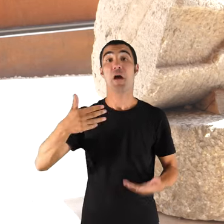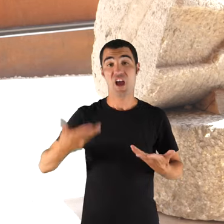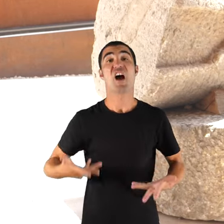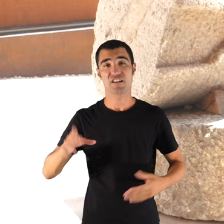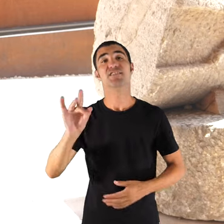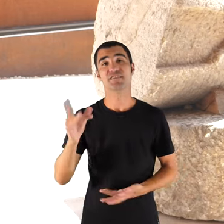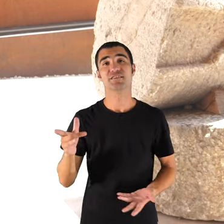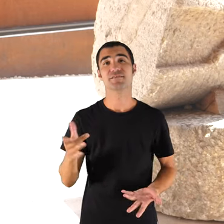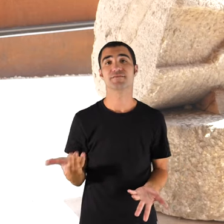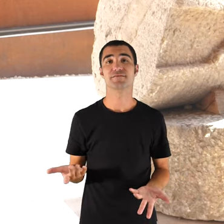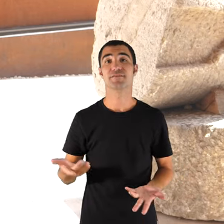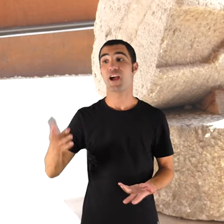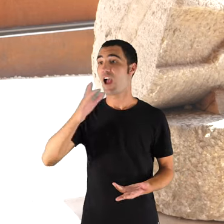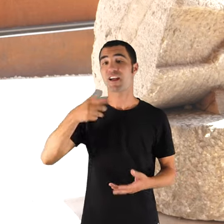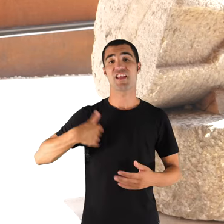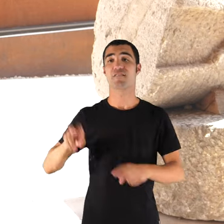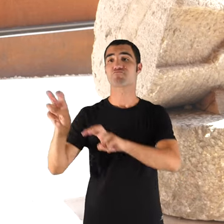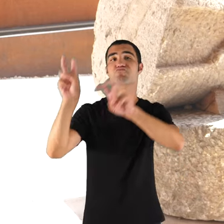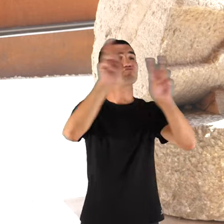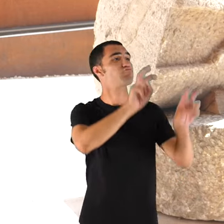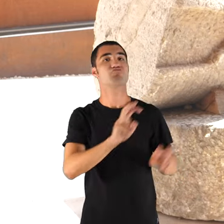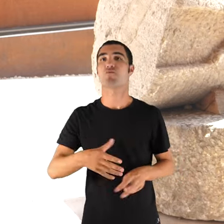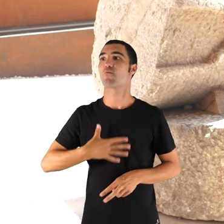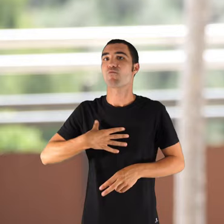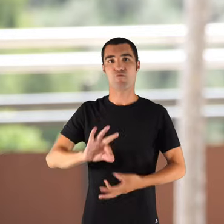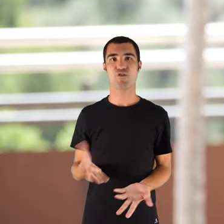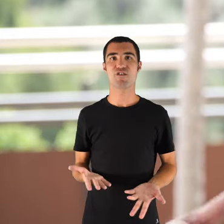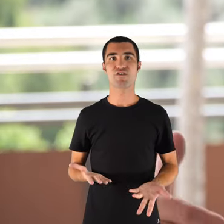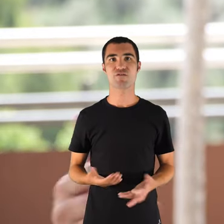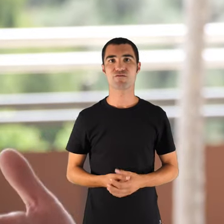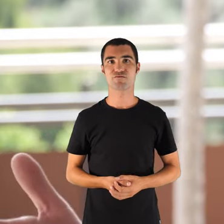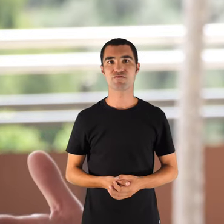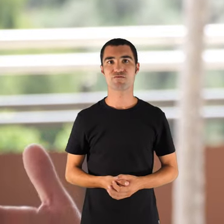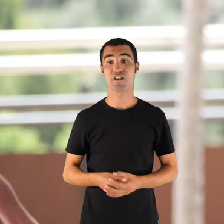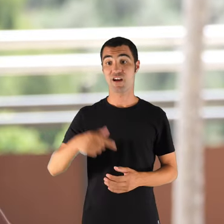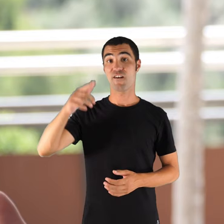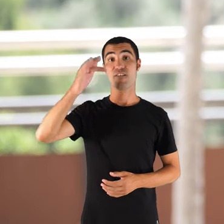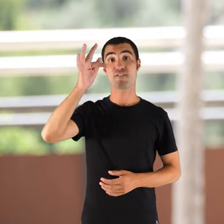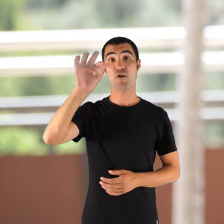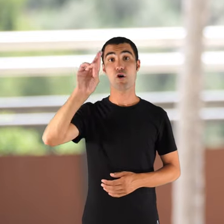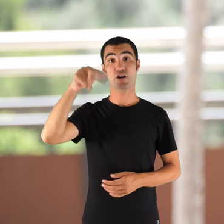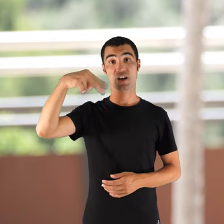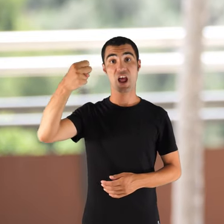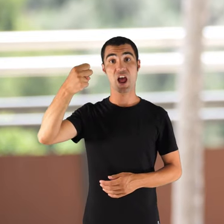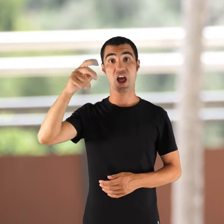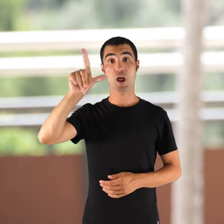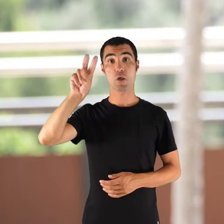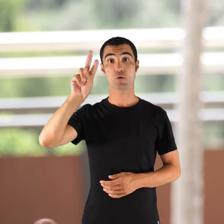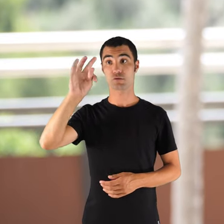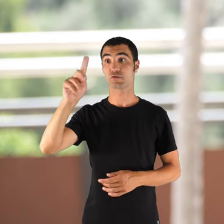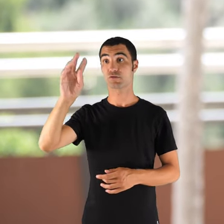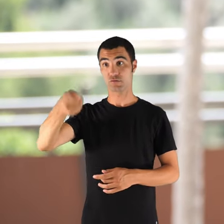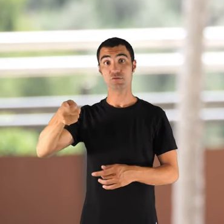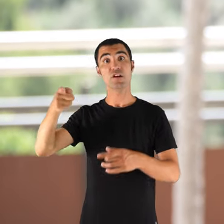comences a moure't, a poder-te moure d'una banda a l'altra. Aquí a Fornalutx érem un grup i cada